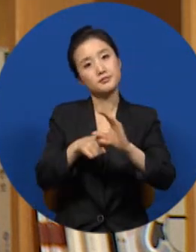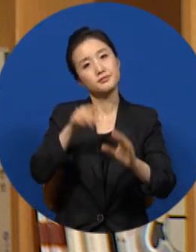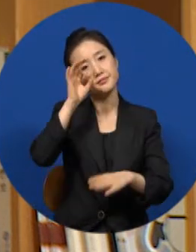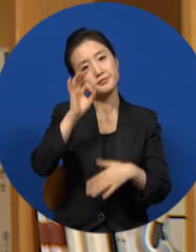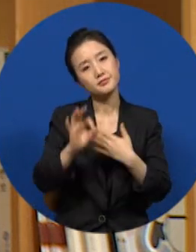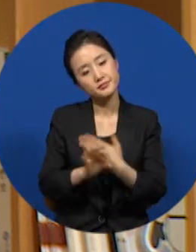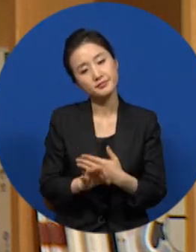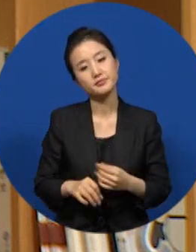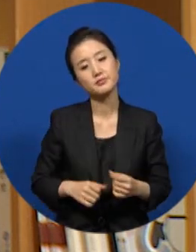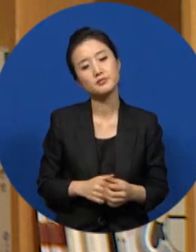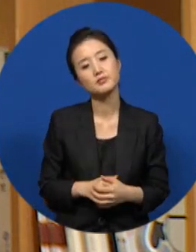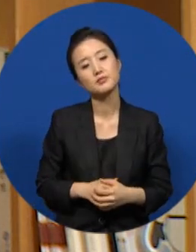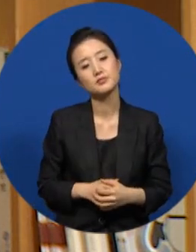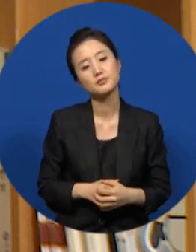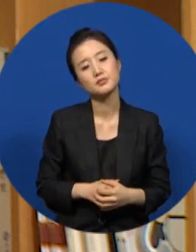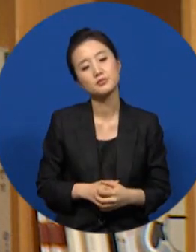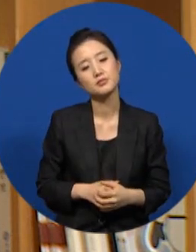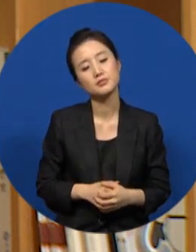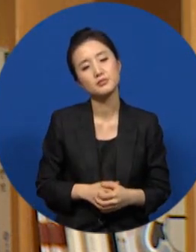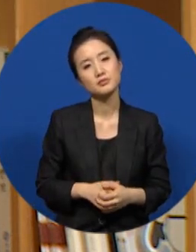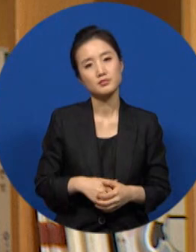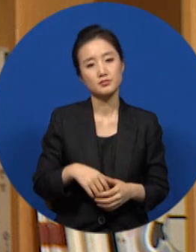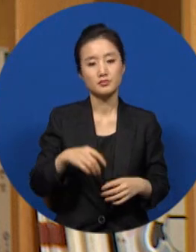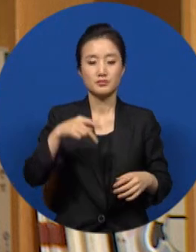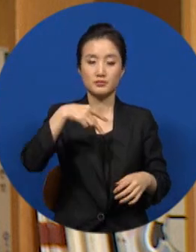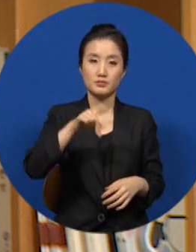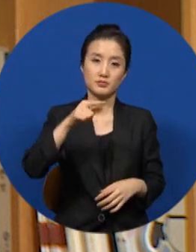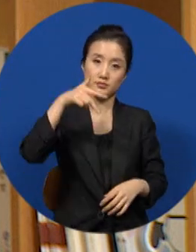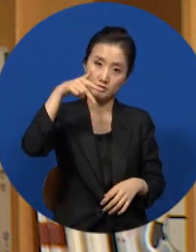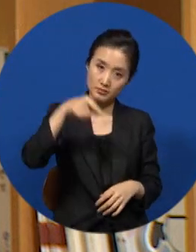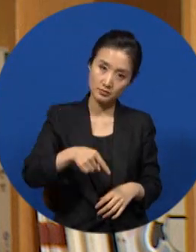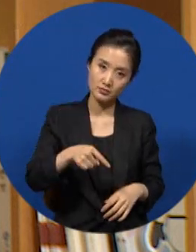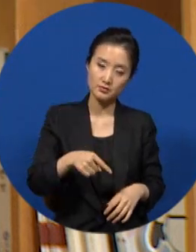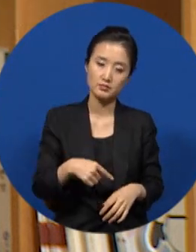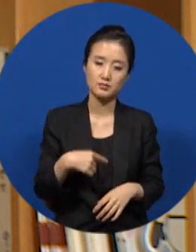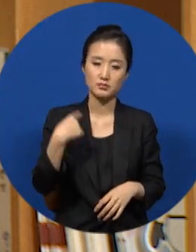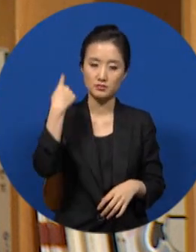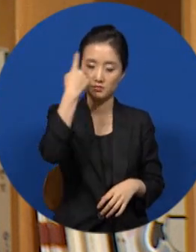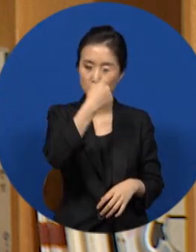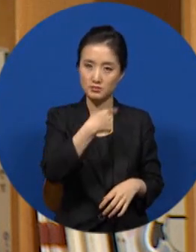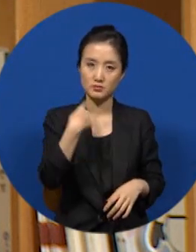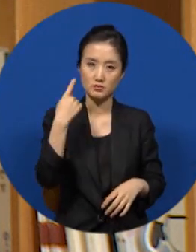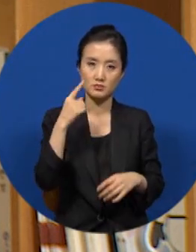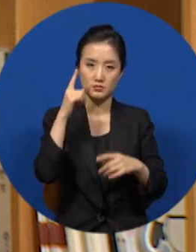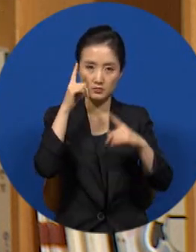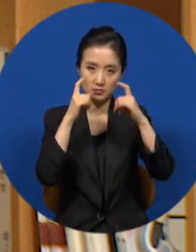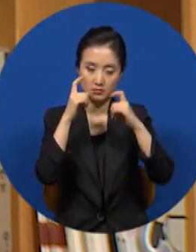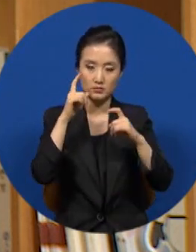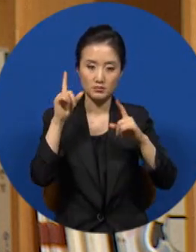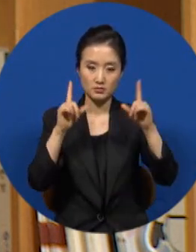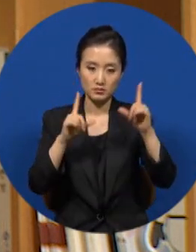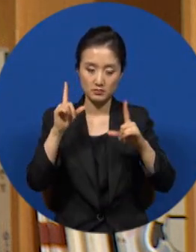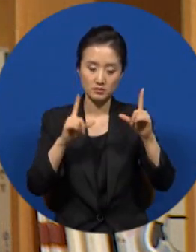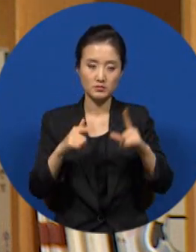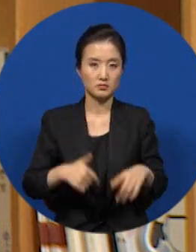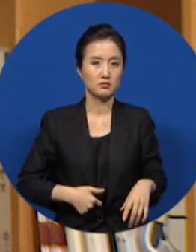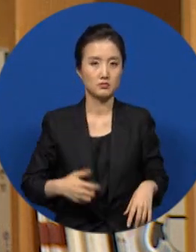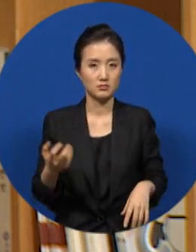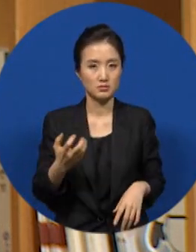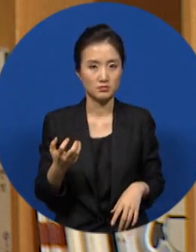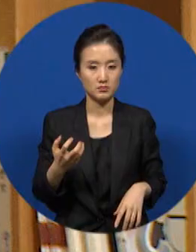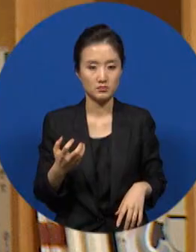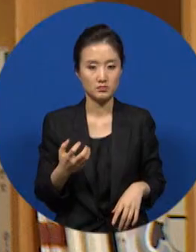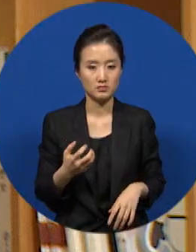사주 불여 관상, 관상 불여 심상 이런 얘기가 있습니다. 사주는 관상에 비할 바 못 된다 이거지. 관상은